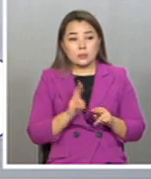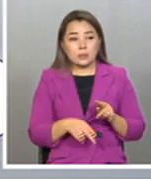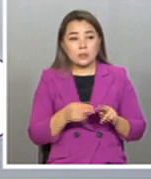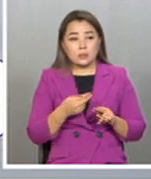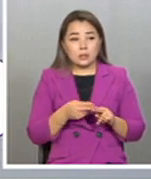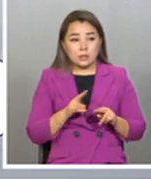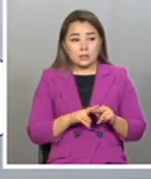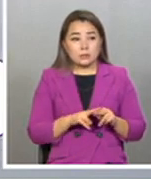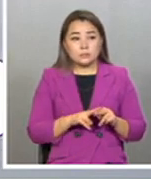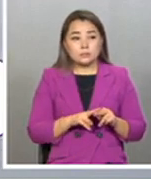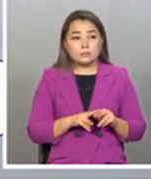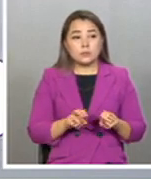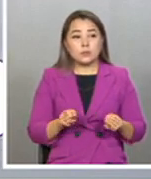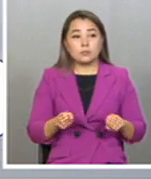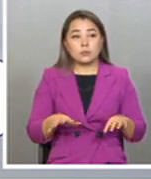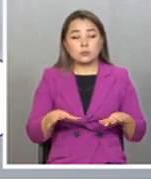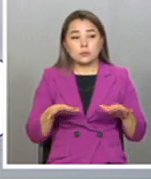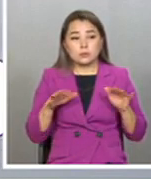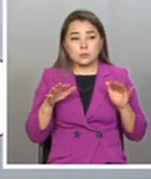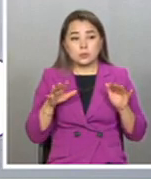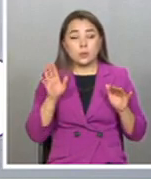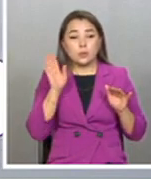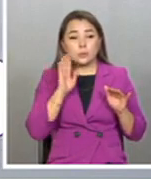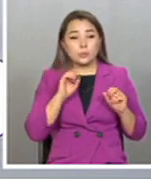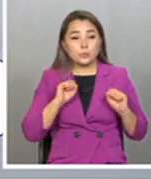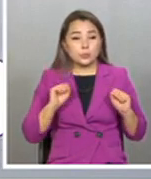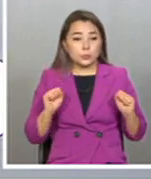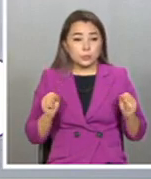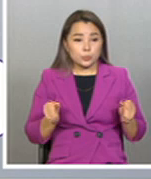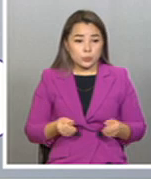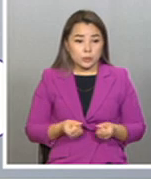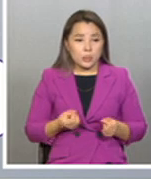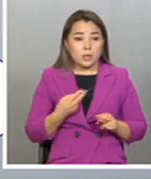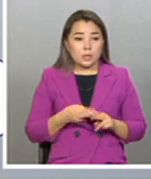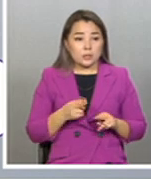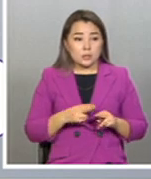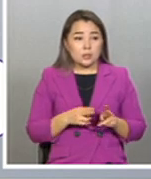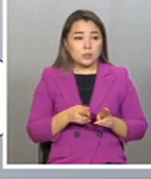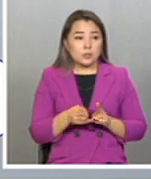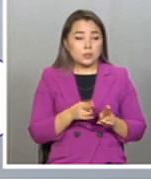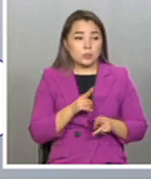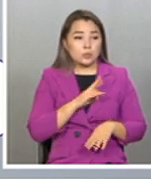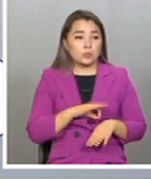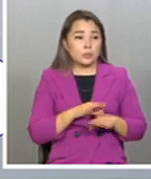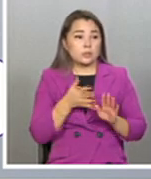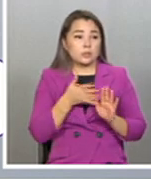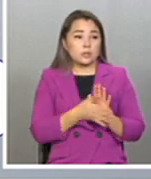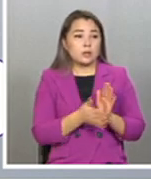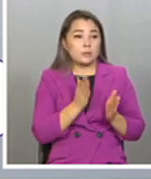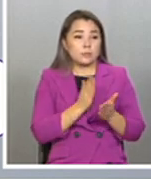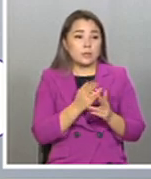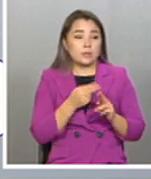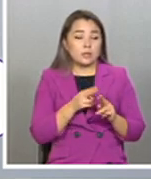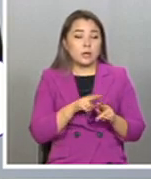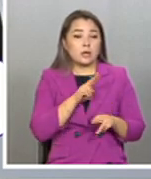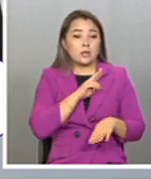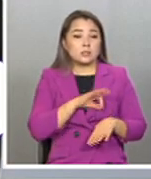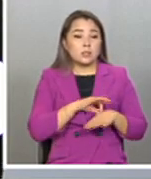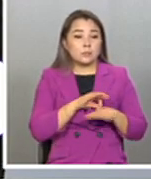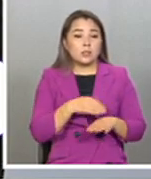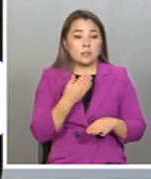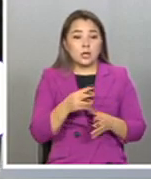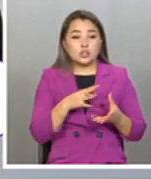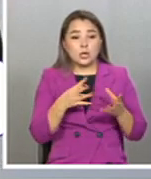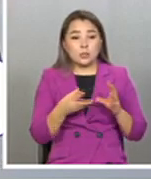энергиясына будың, яғни суыту үшін бу конденсаторына бу жұмсалады. Яғни бу конденсаторының қызметін жалпы